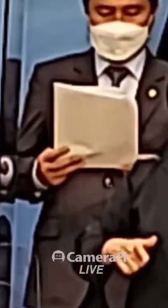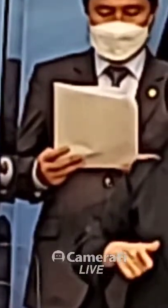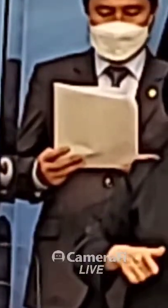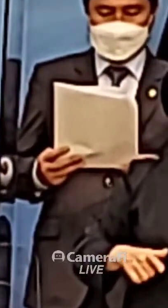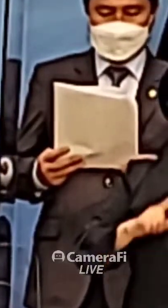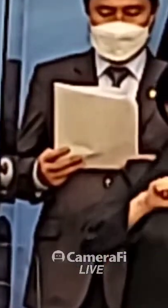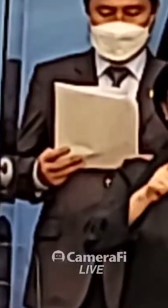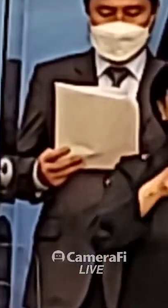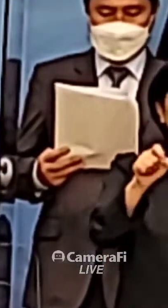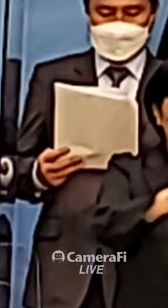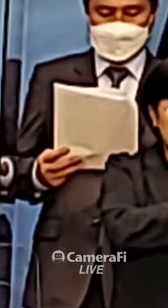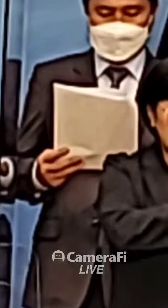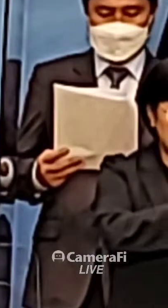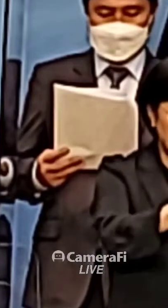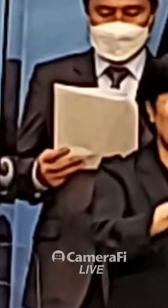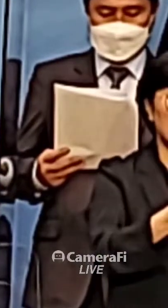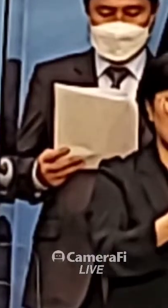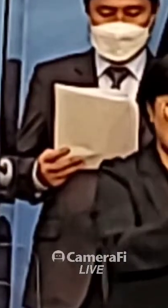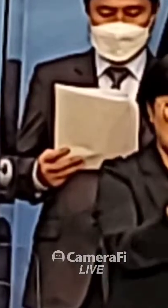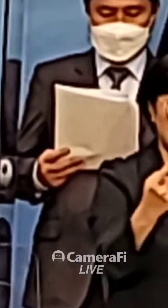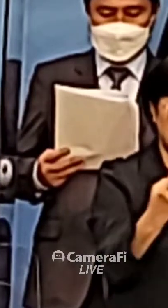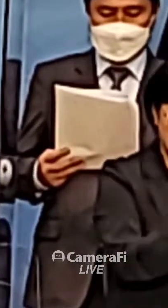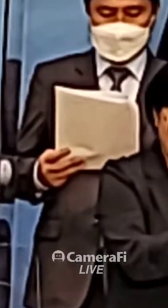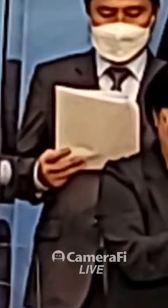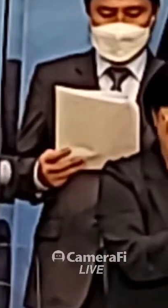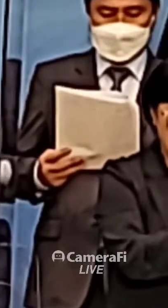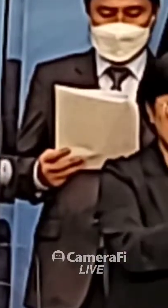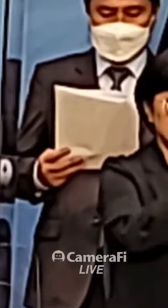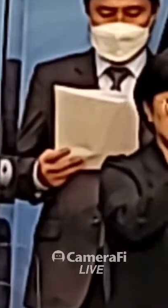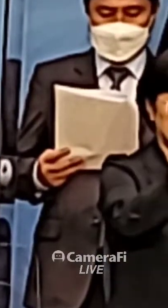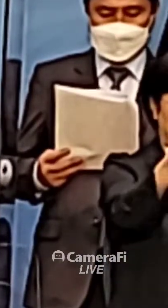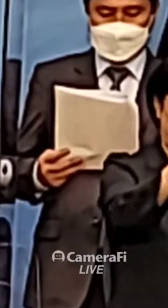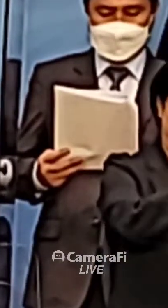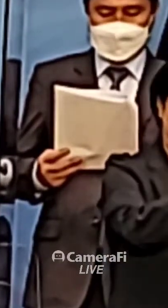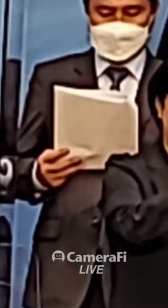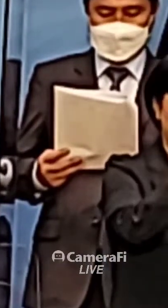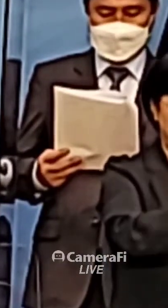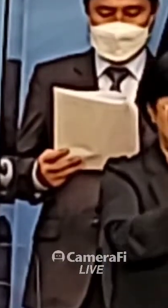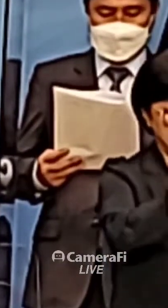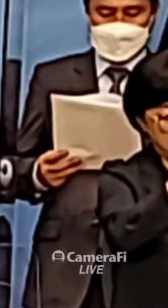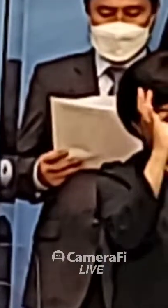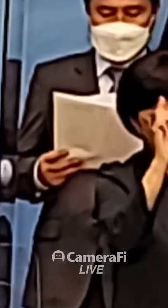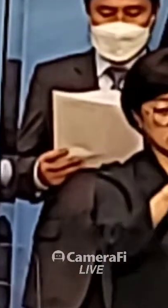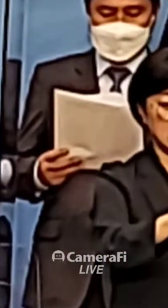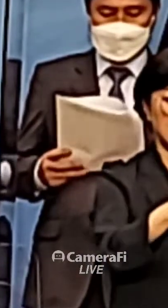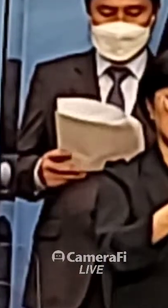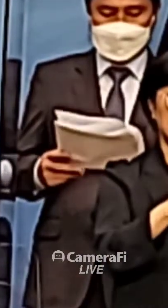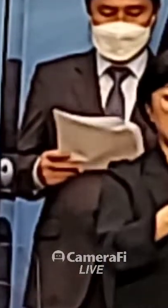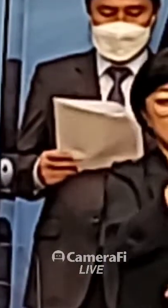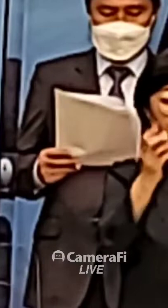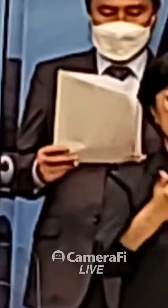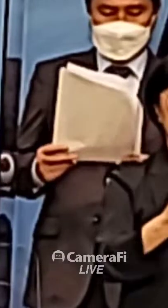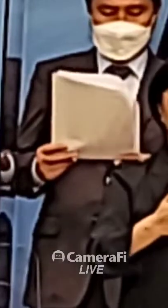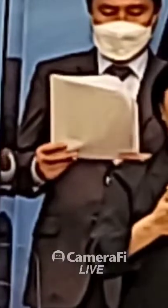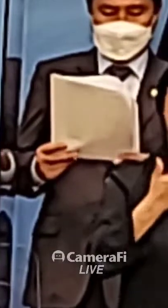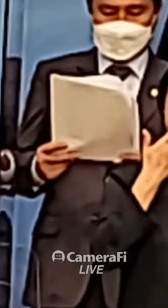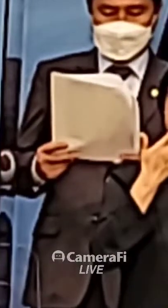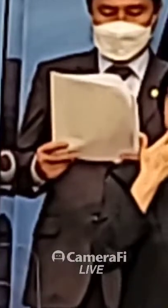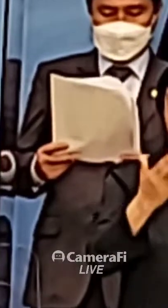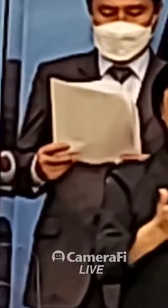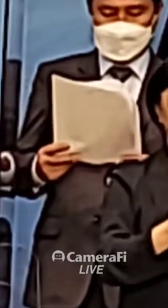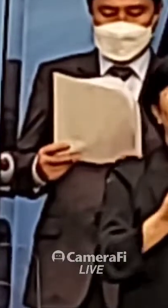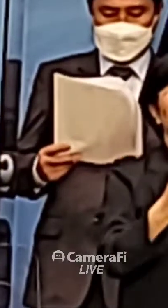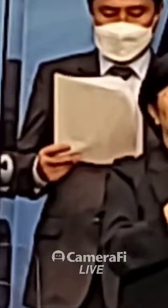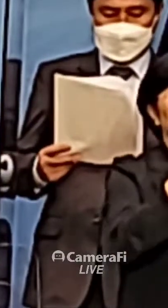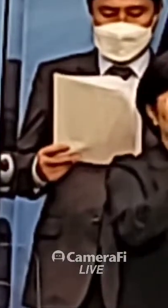만에 강원특별자치도를 바뀌면 강원도는 재정 확보, 규제 완화, 기업 유치가 더 활발해질 것입니다.